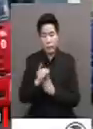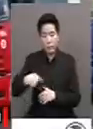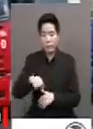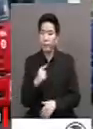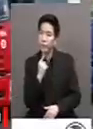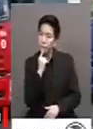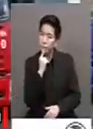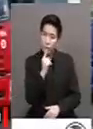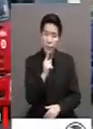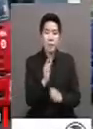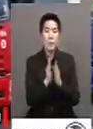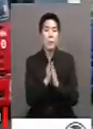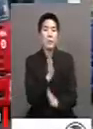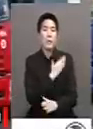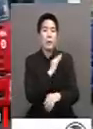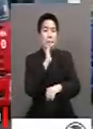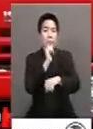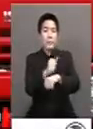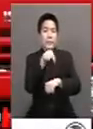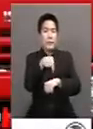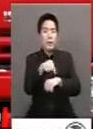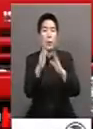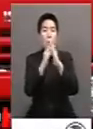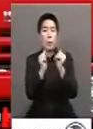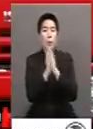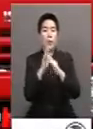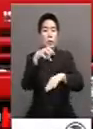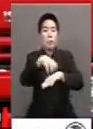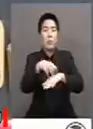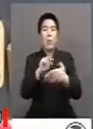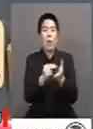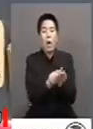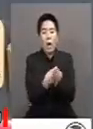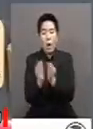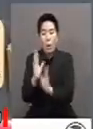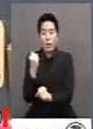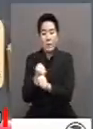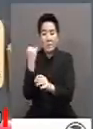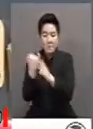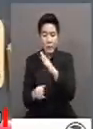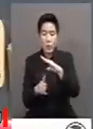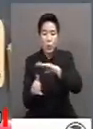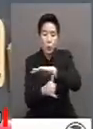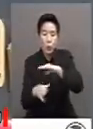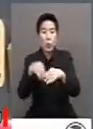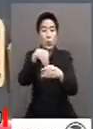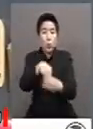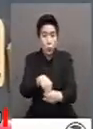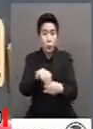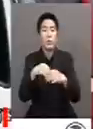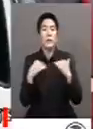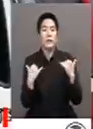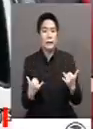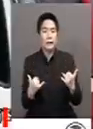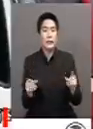ทุกข์กล่าวโทษครับกับรักษาการเจ้าอาวาสในข้อหาให้ที่พักพิงกับผู้ต้องหาที่โดนหมายจับไปนะฮะแล้วขนาดเดียว